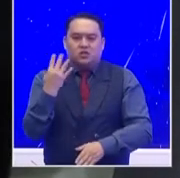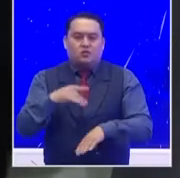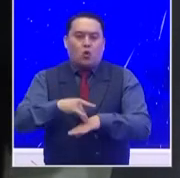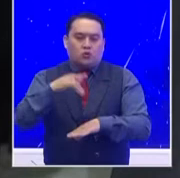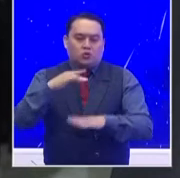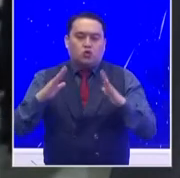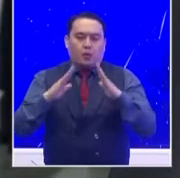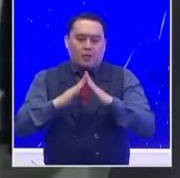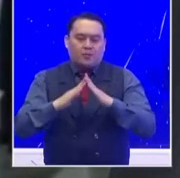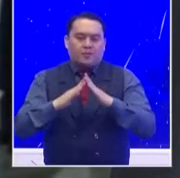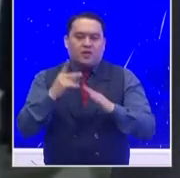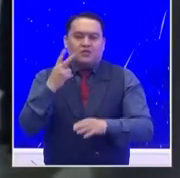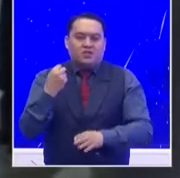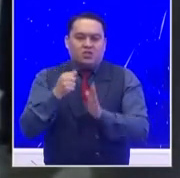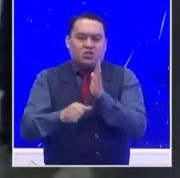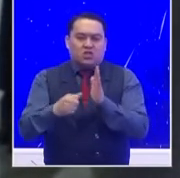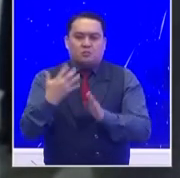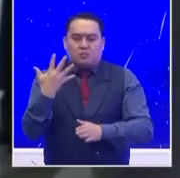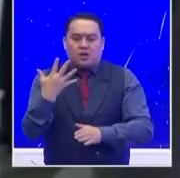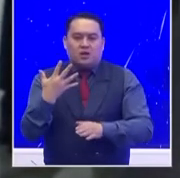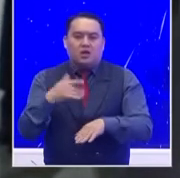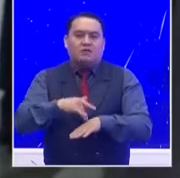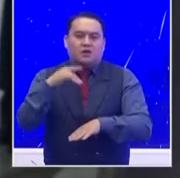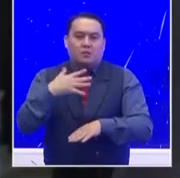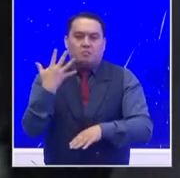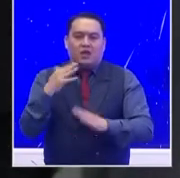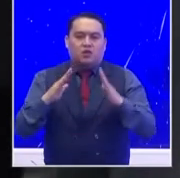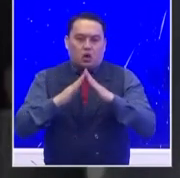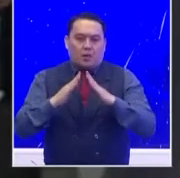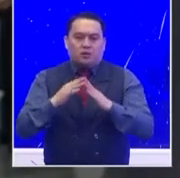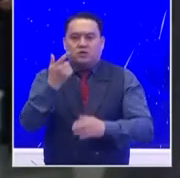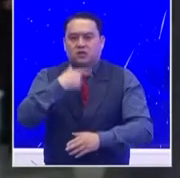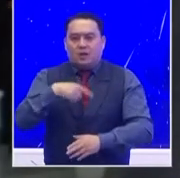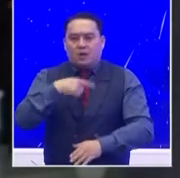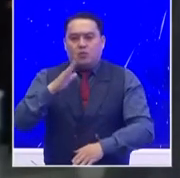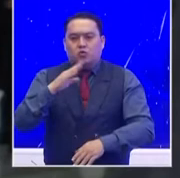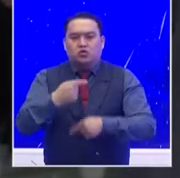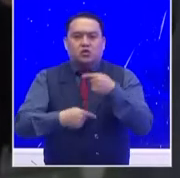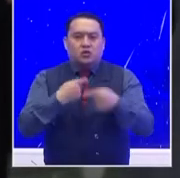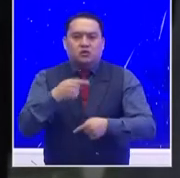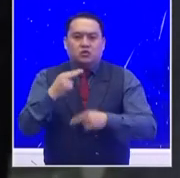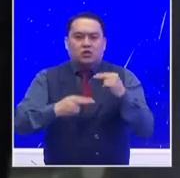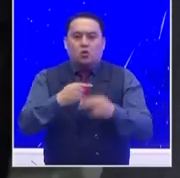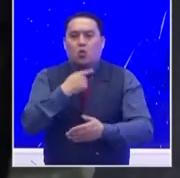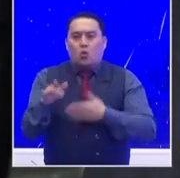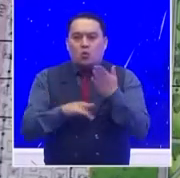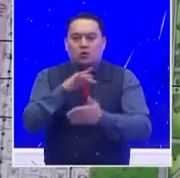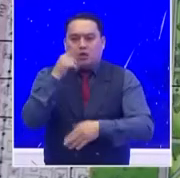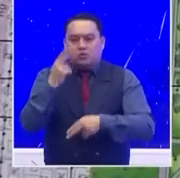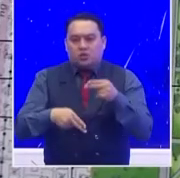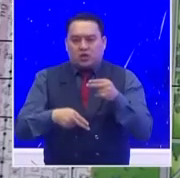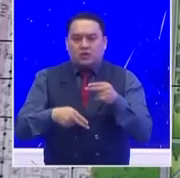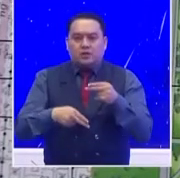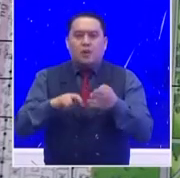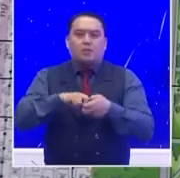и 256 квартир это по 5 домам которым мы сами будем через надел строитель город талдыкорган завершать у нас